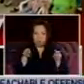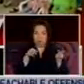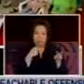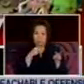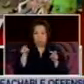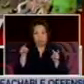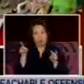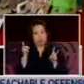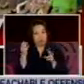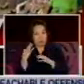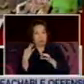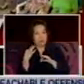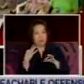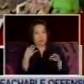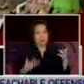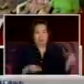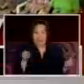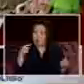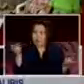kaya dito?